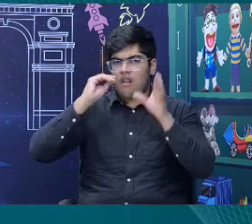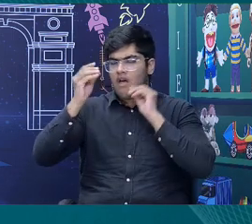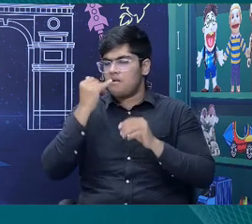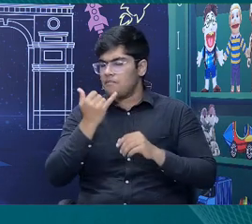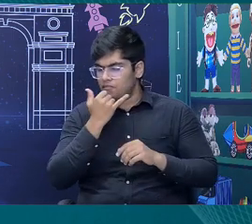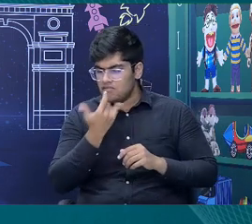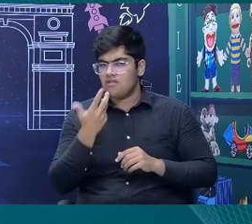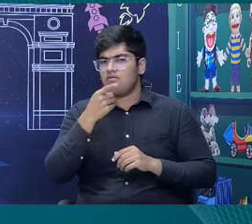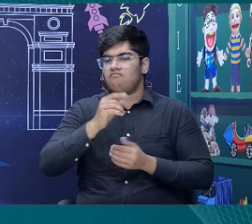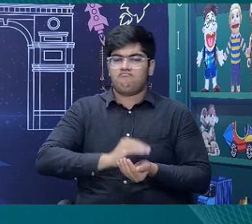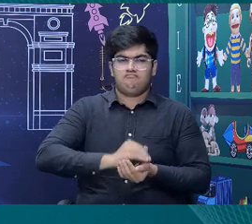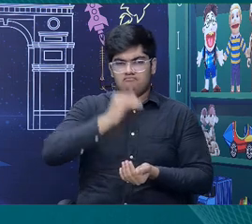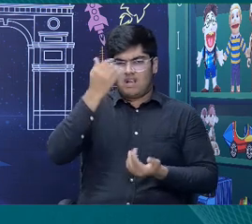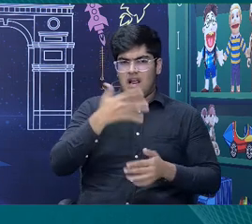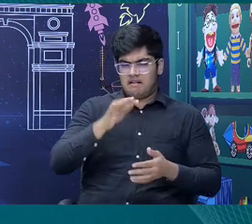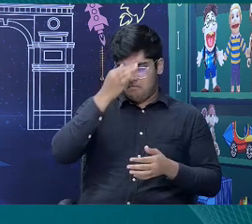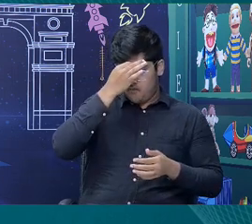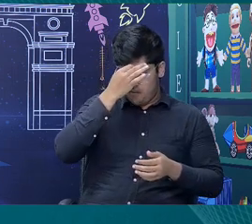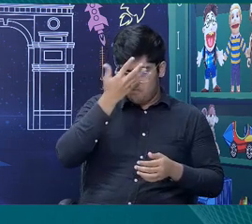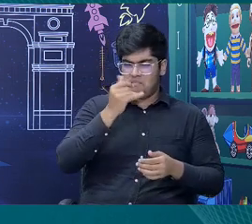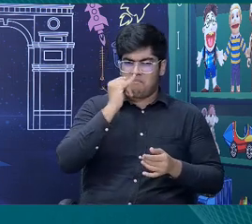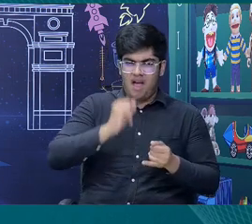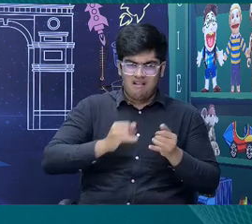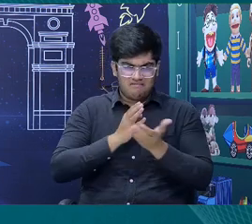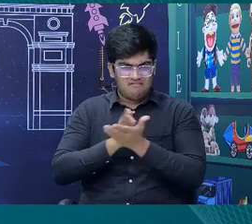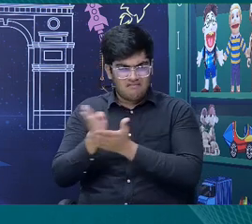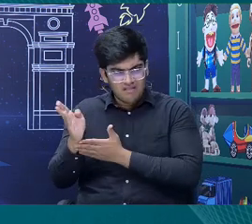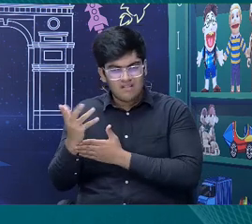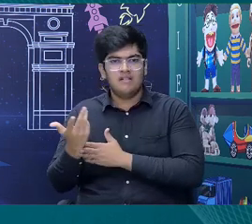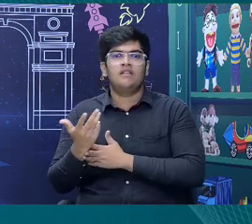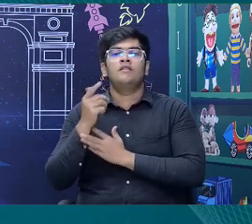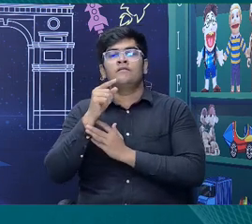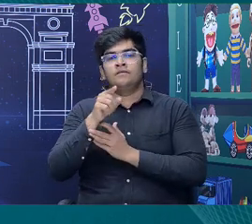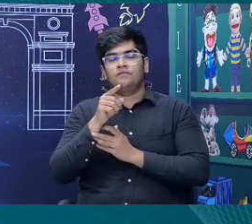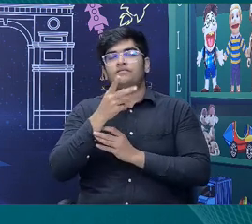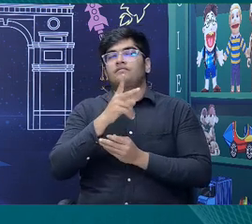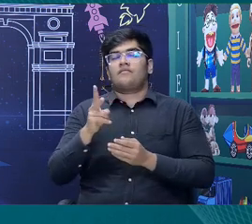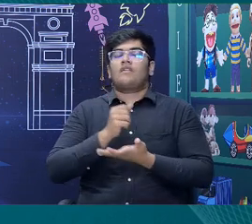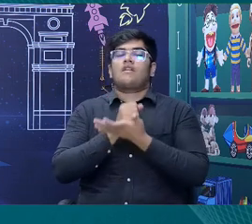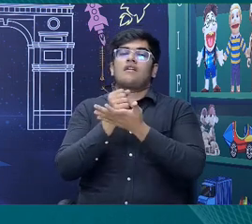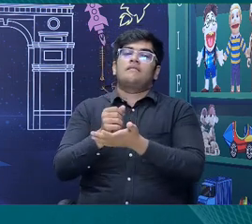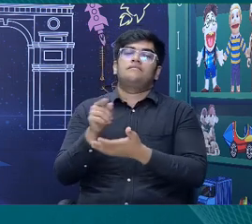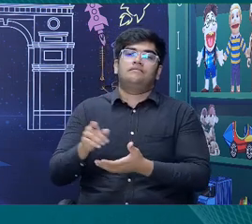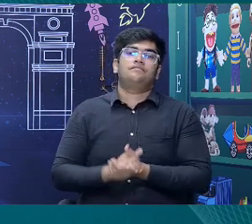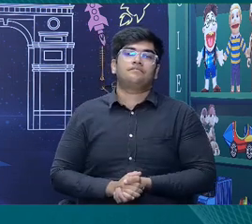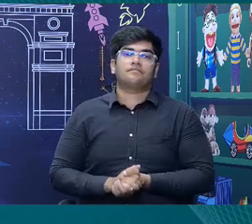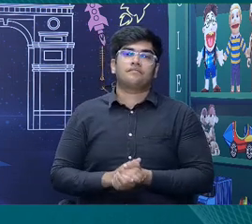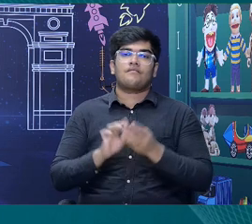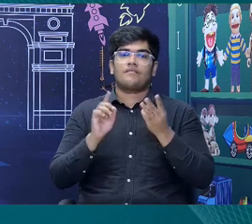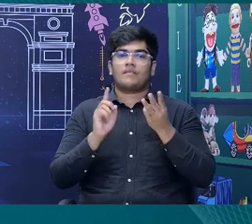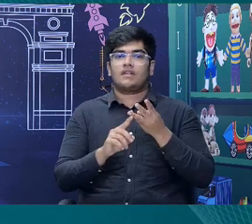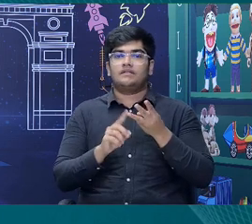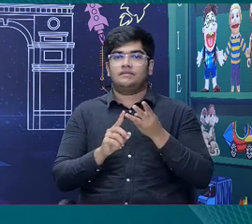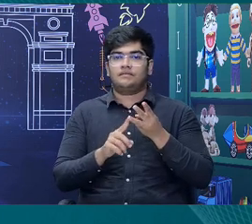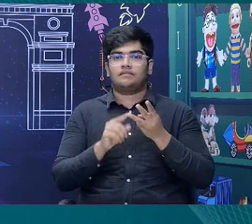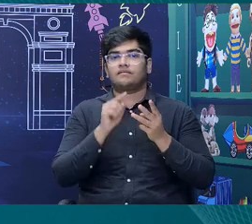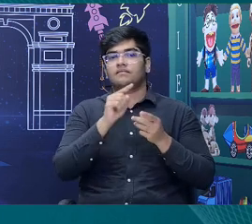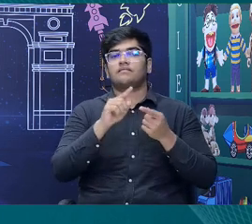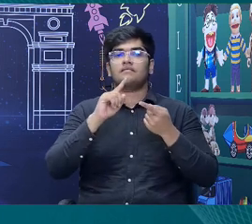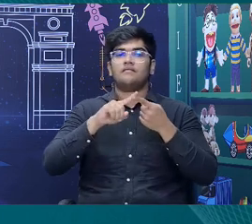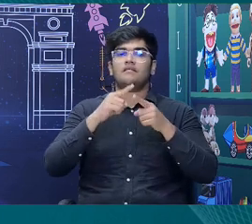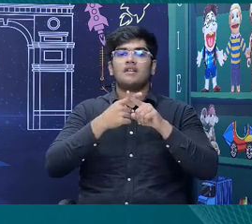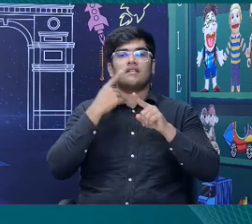हुए हैं जिनसे हमें गलत आदत हो गई हैं तो बिहेवियर थेरेपी उसमें हेल्प करता है एक्जिस्टेंशल में थोड़ा डिफरेंस